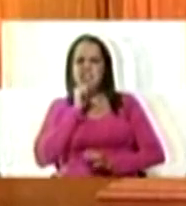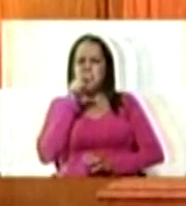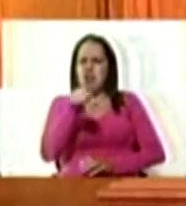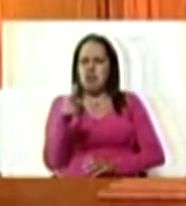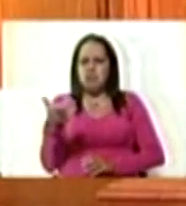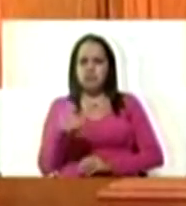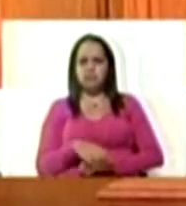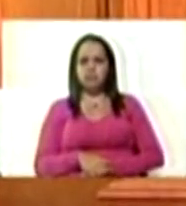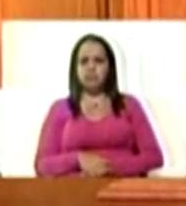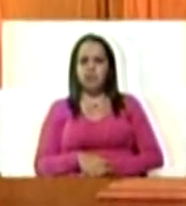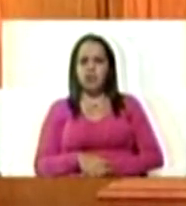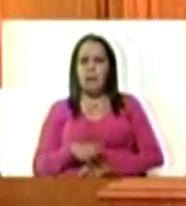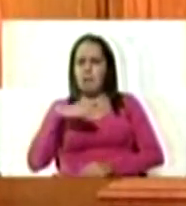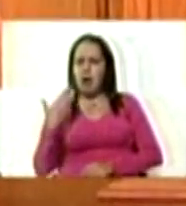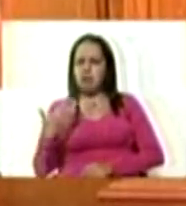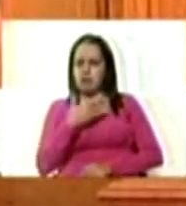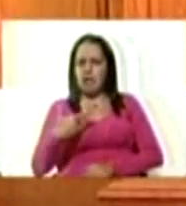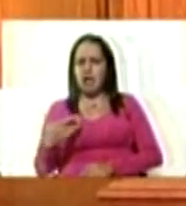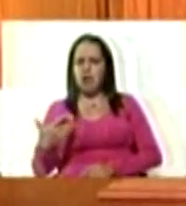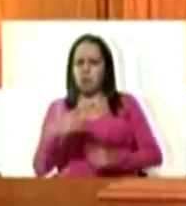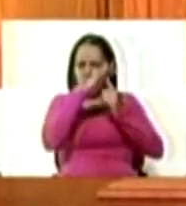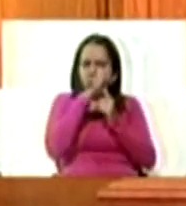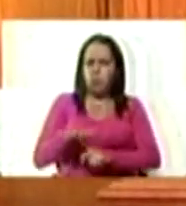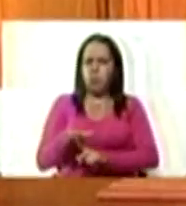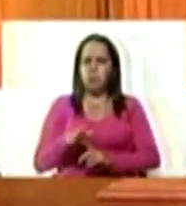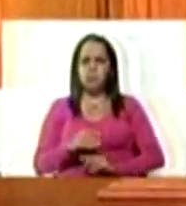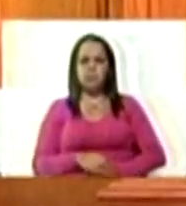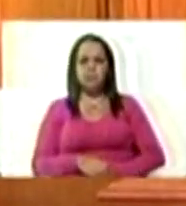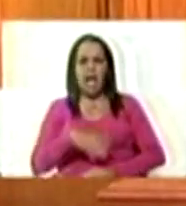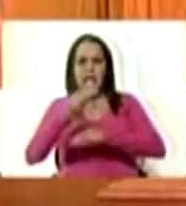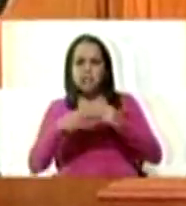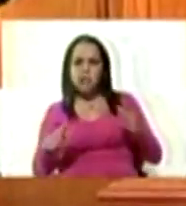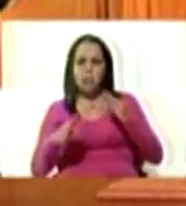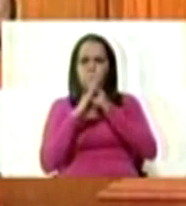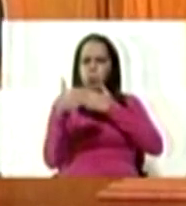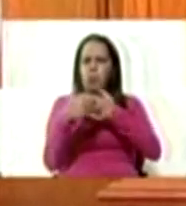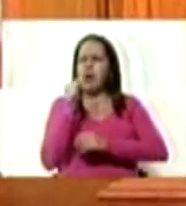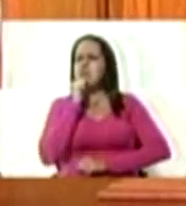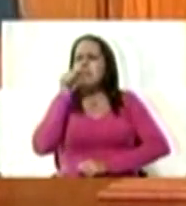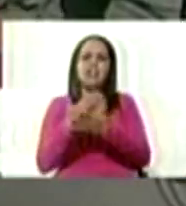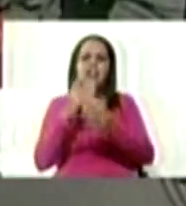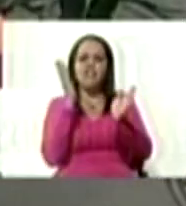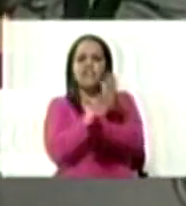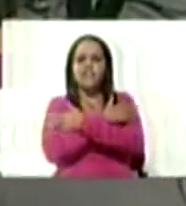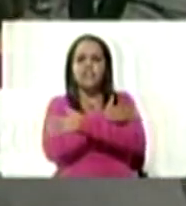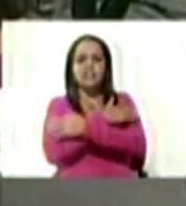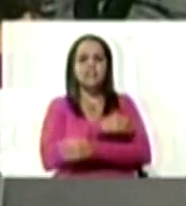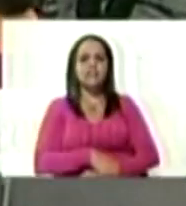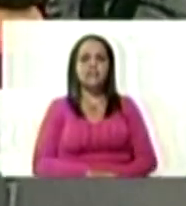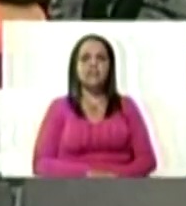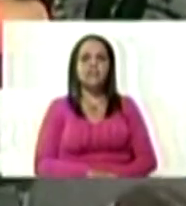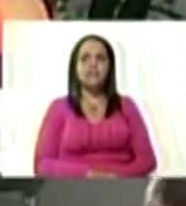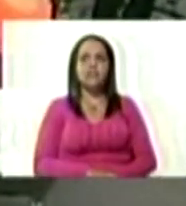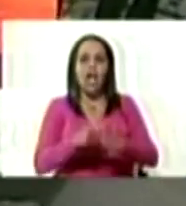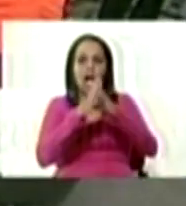получил от великобритании отказ тогда банк англии выразил опасения что он использует принадлежащая государству золото в личных целях в